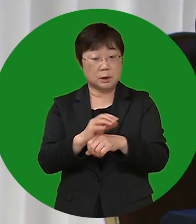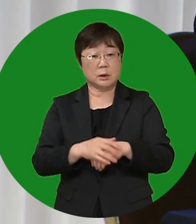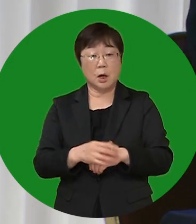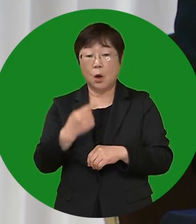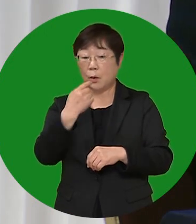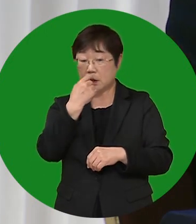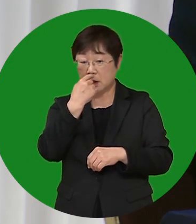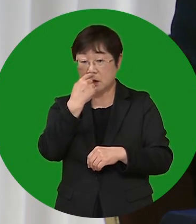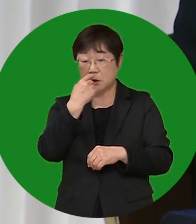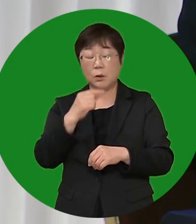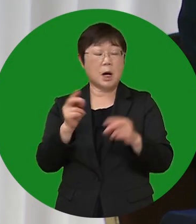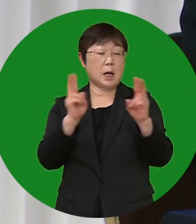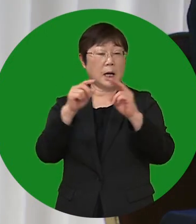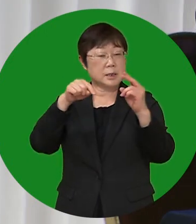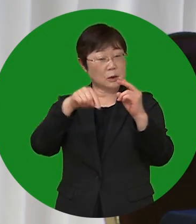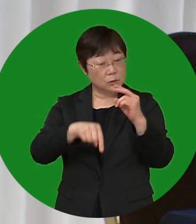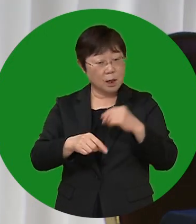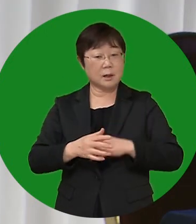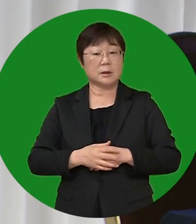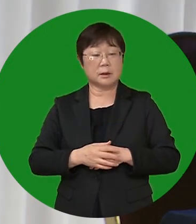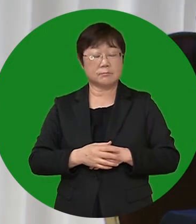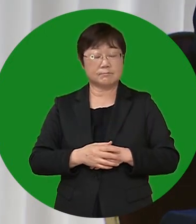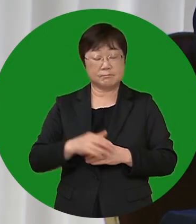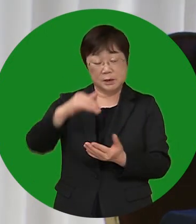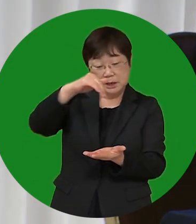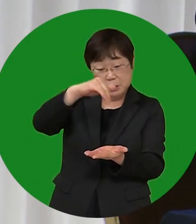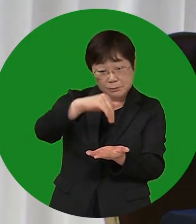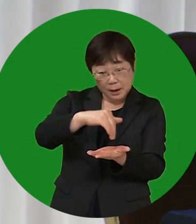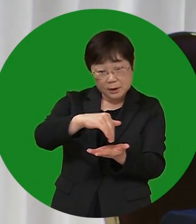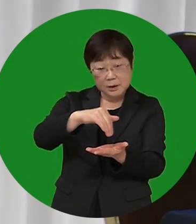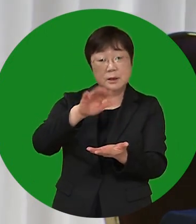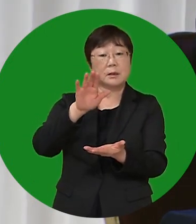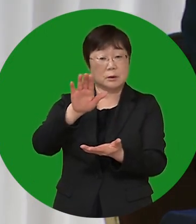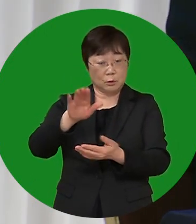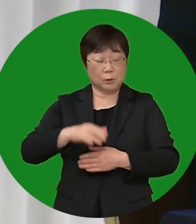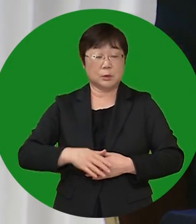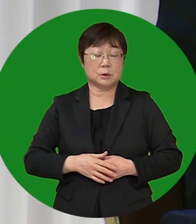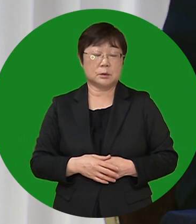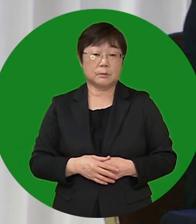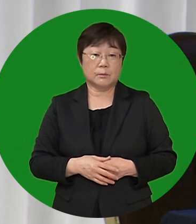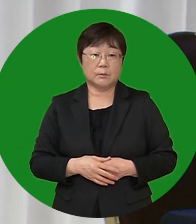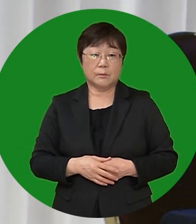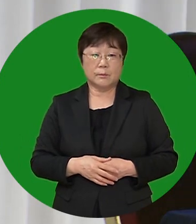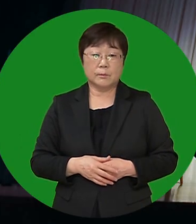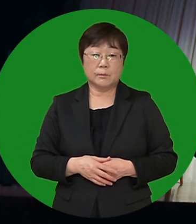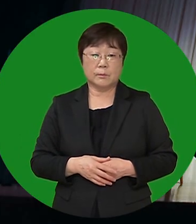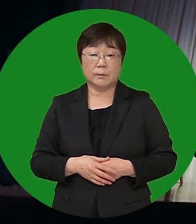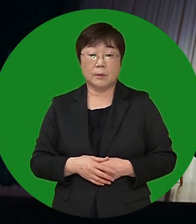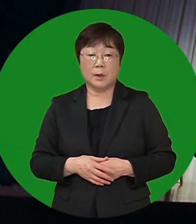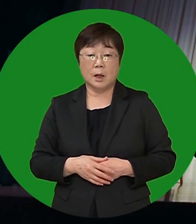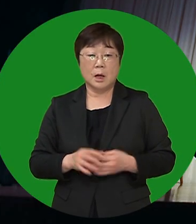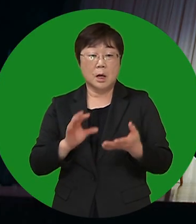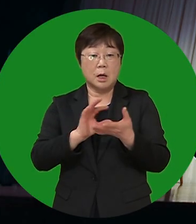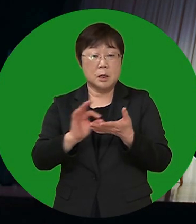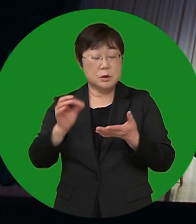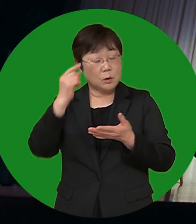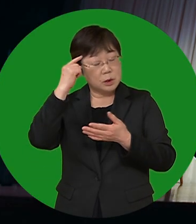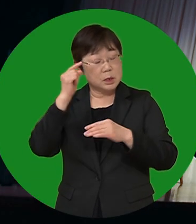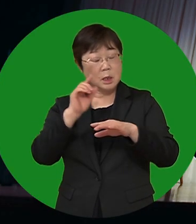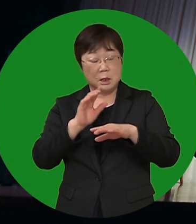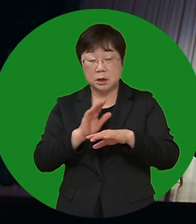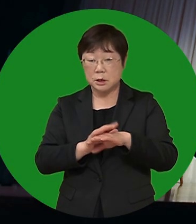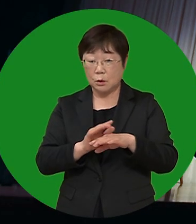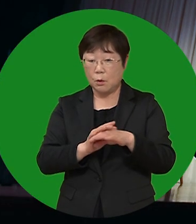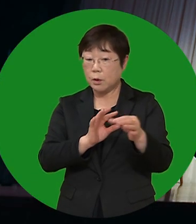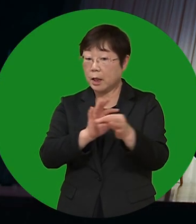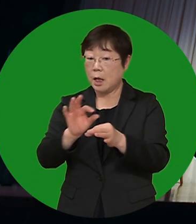私は時ばの会社の中で一番下におります消費者志向経営